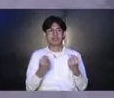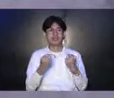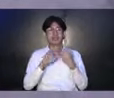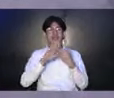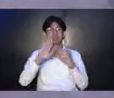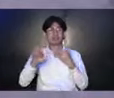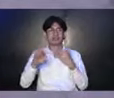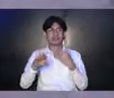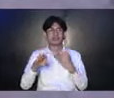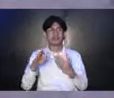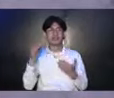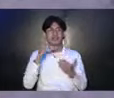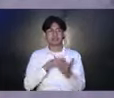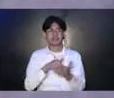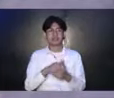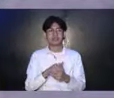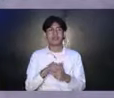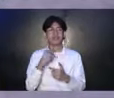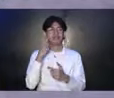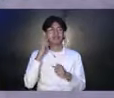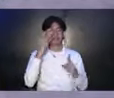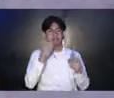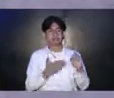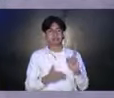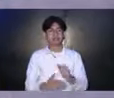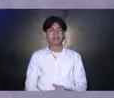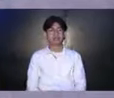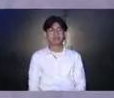muli sa iyo.